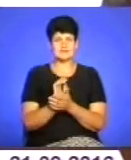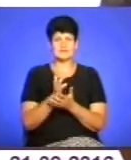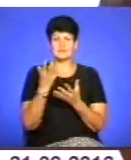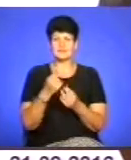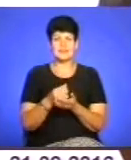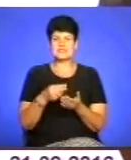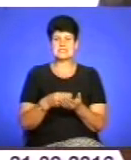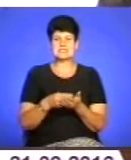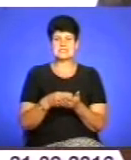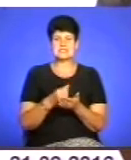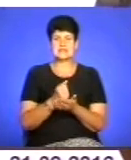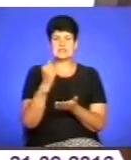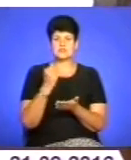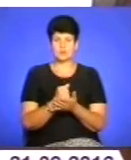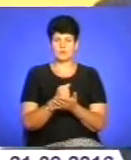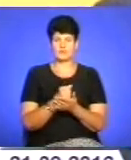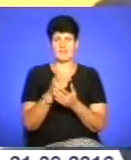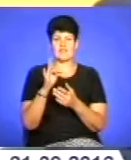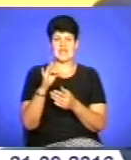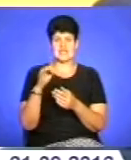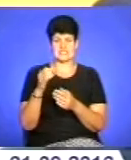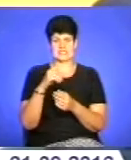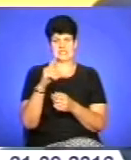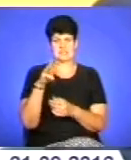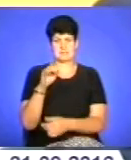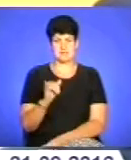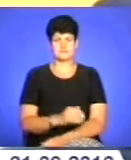зареєстрована у відповідному реєстрі ЗМІ.